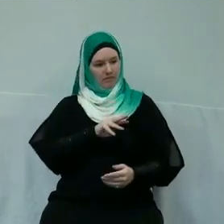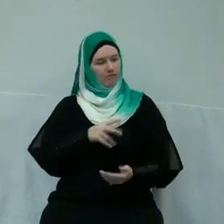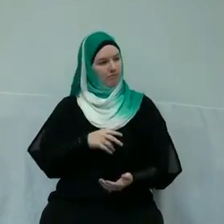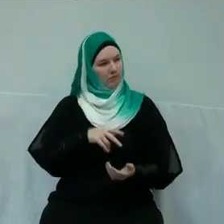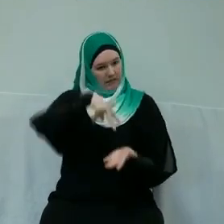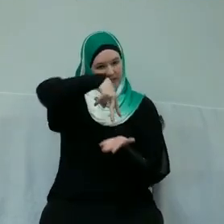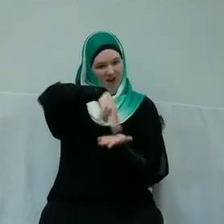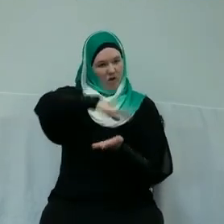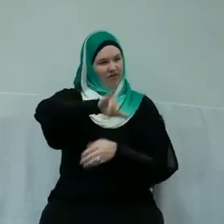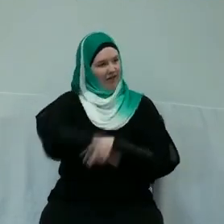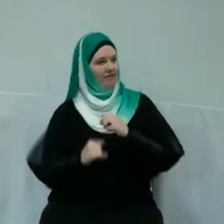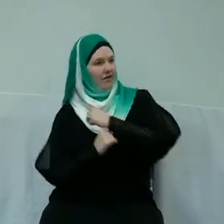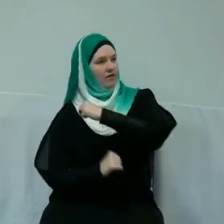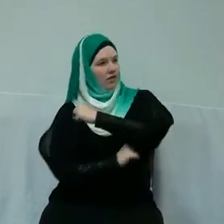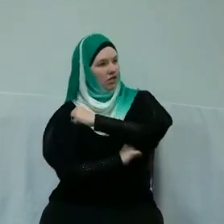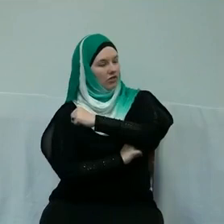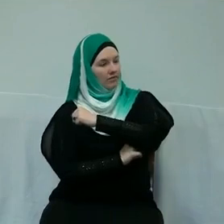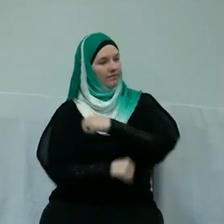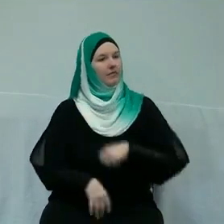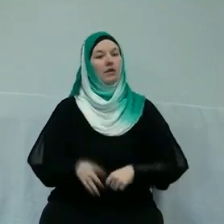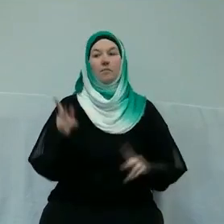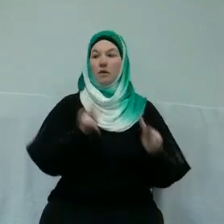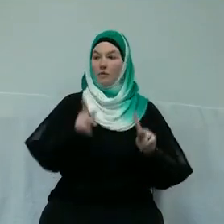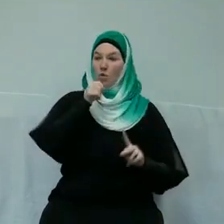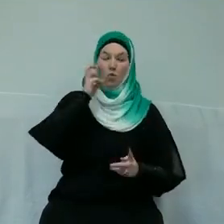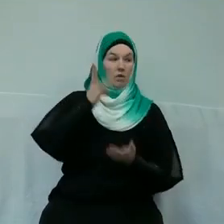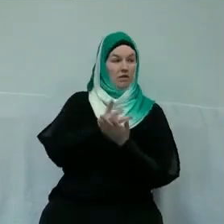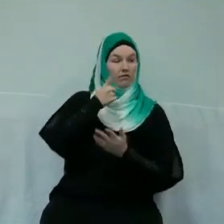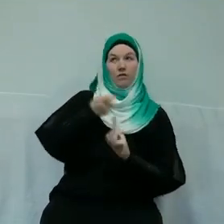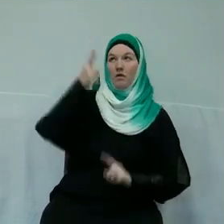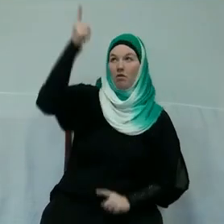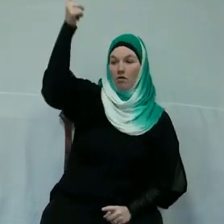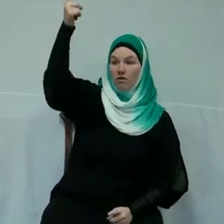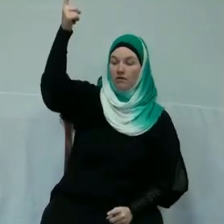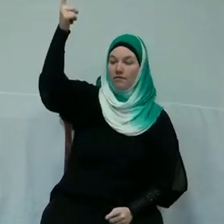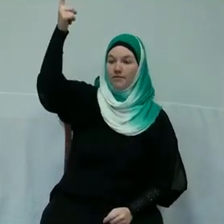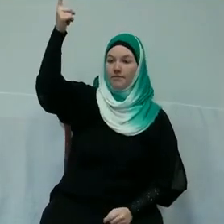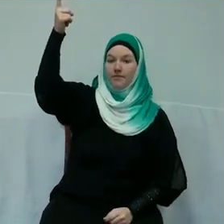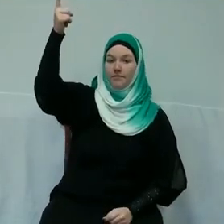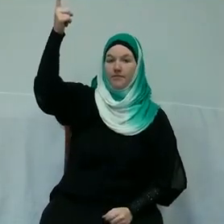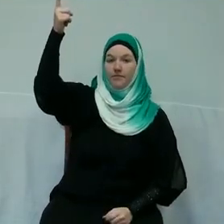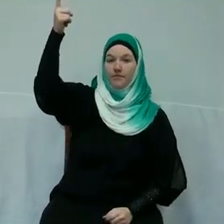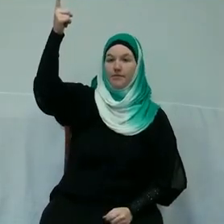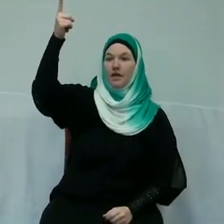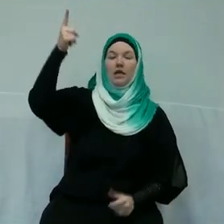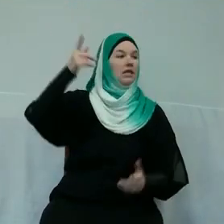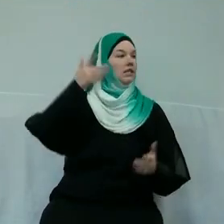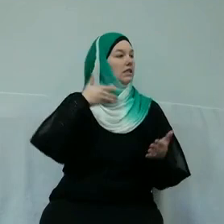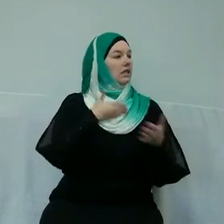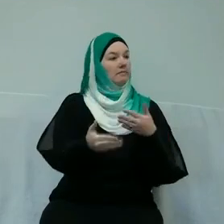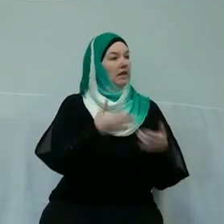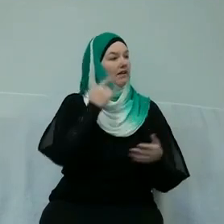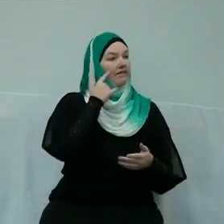شهداء لله, witnesses unto Allah. ولو على أنفسكم, even if it is